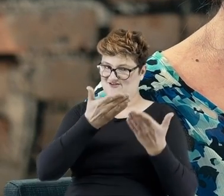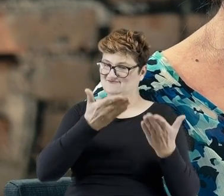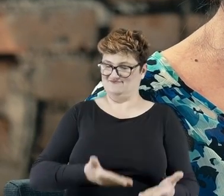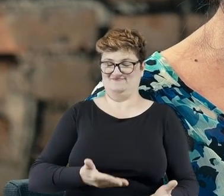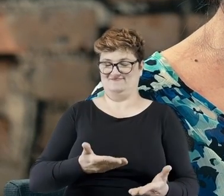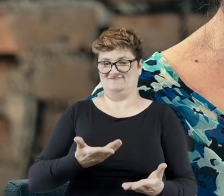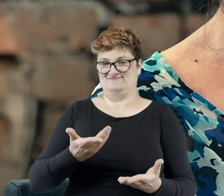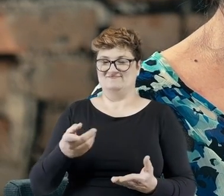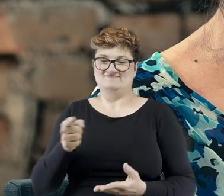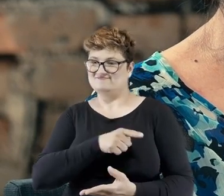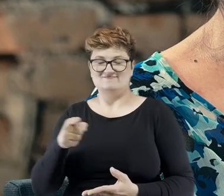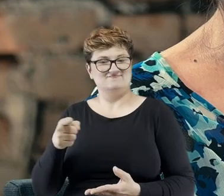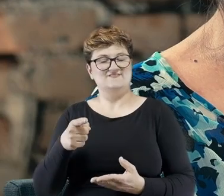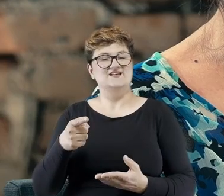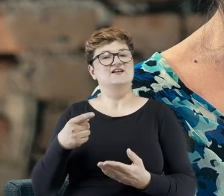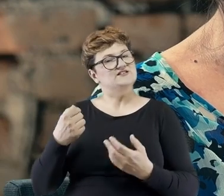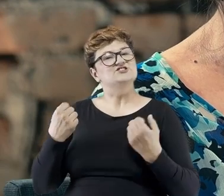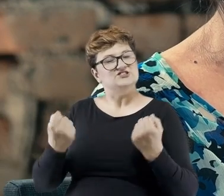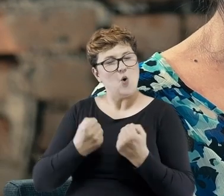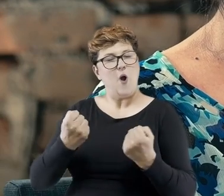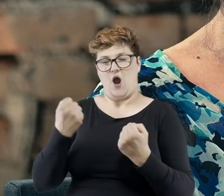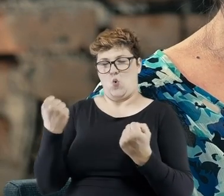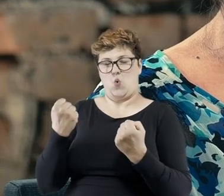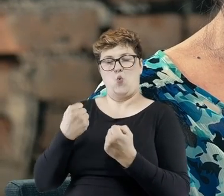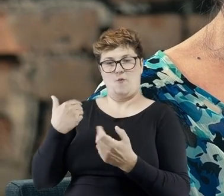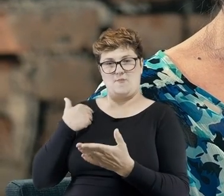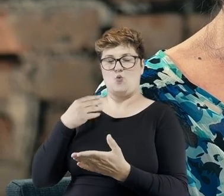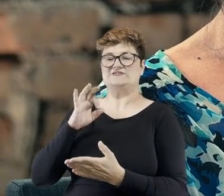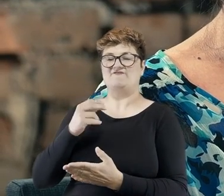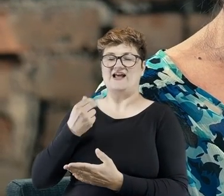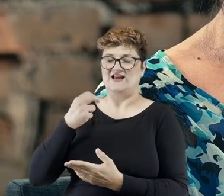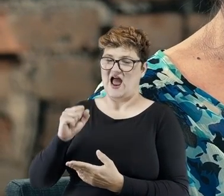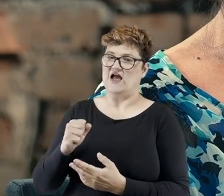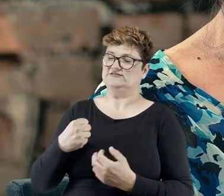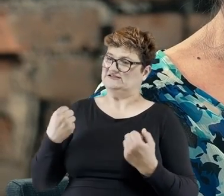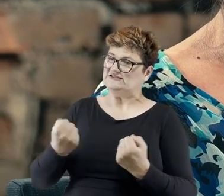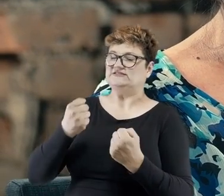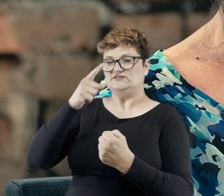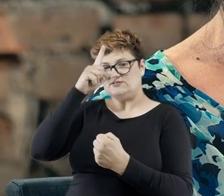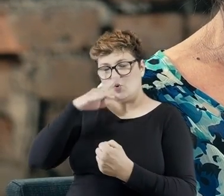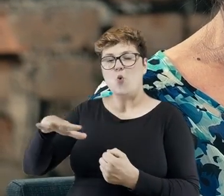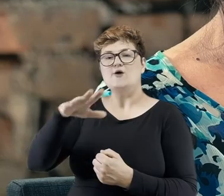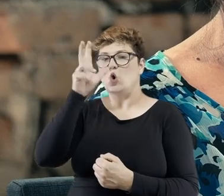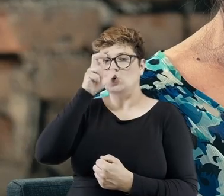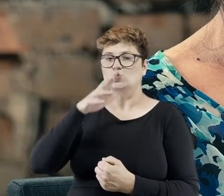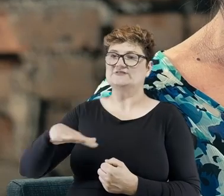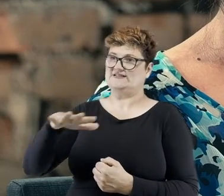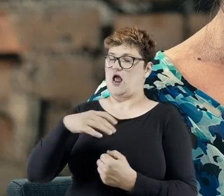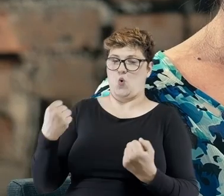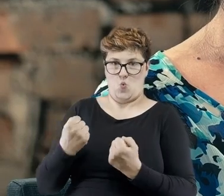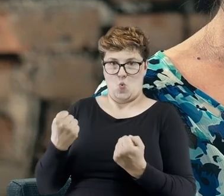właśnie pokazywać tę Stefanię jako rzeczywiście super działaczkę, bardzo taką prężnie działającą też dla społeczności